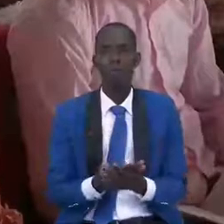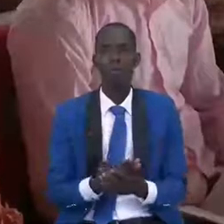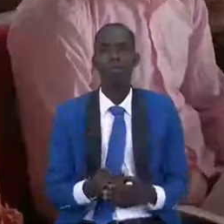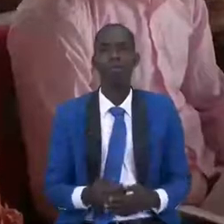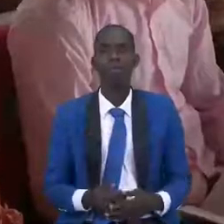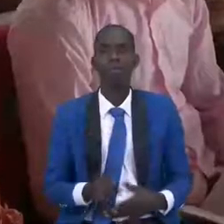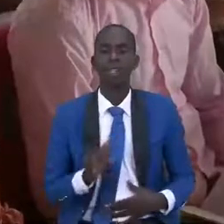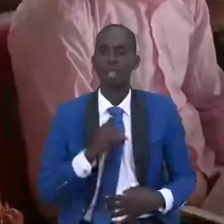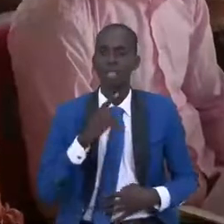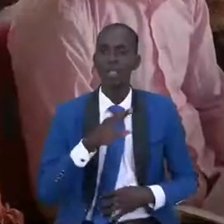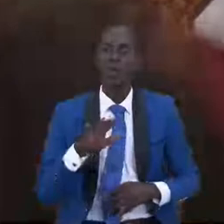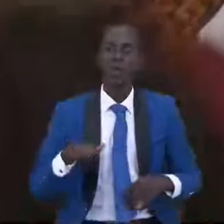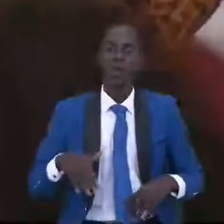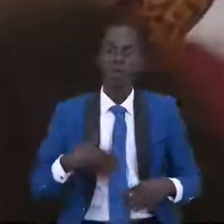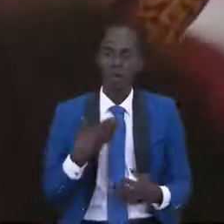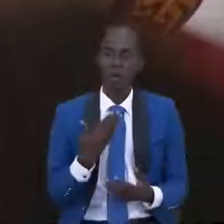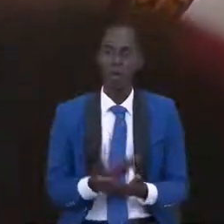J'ai dit tout.